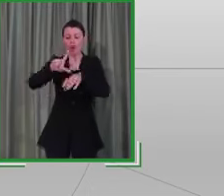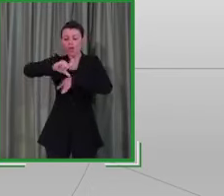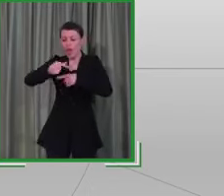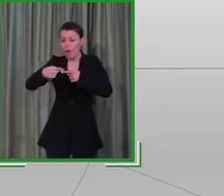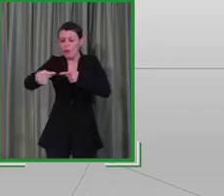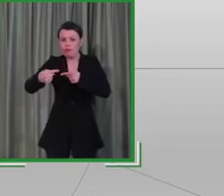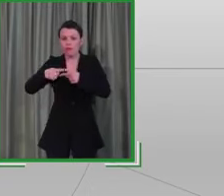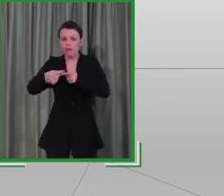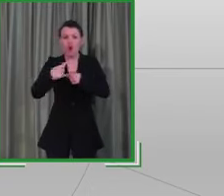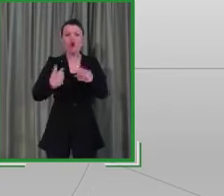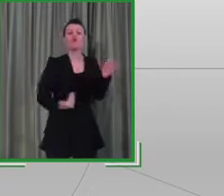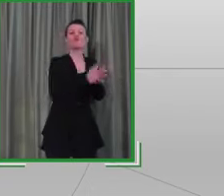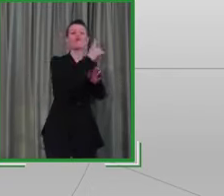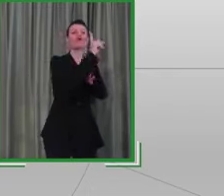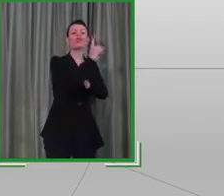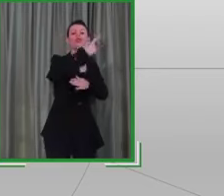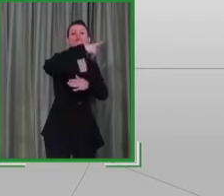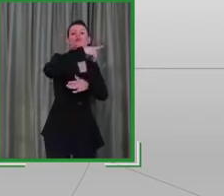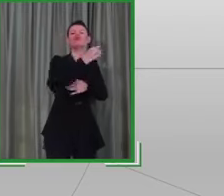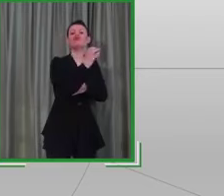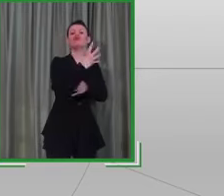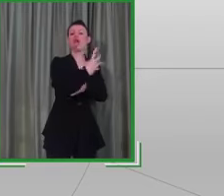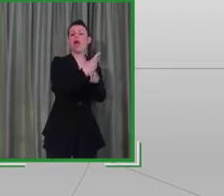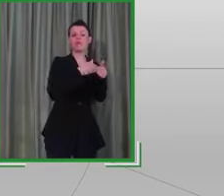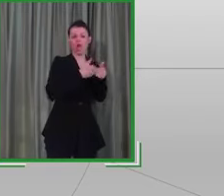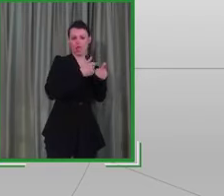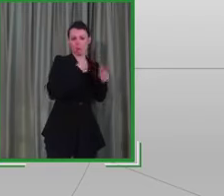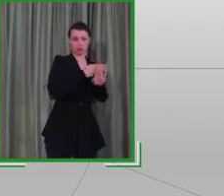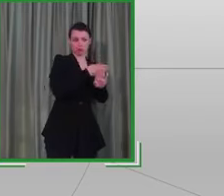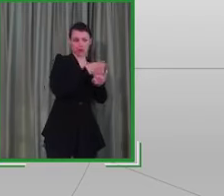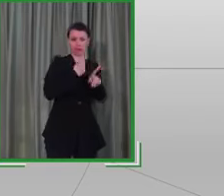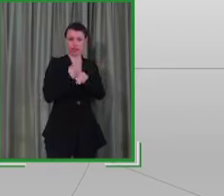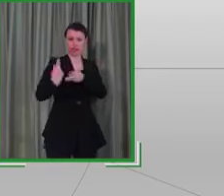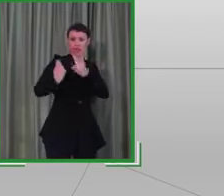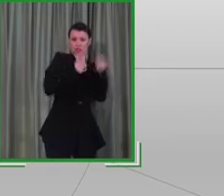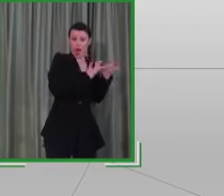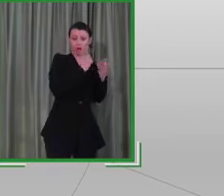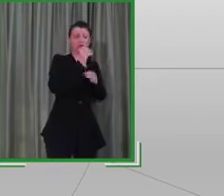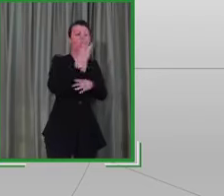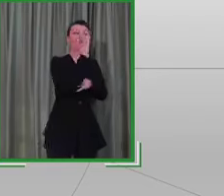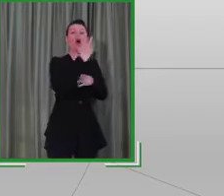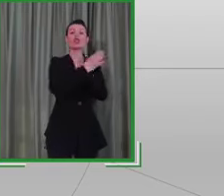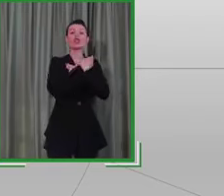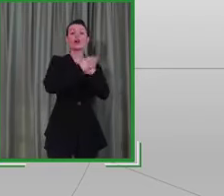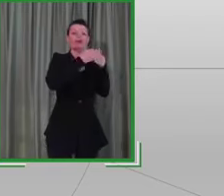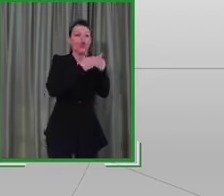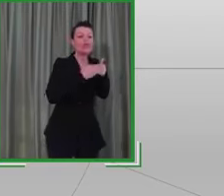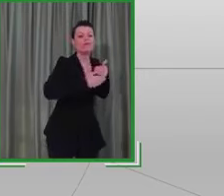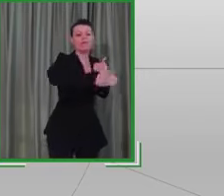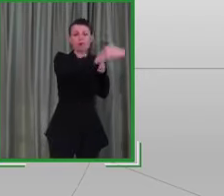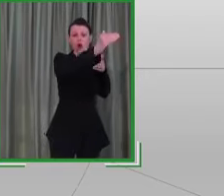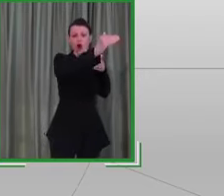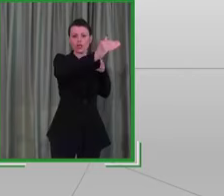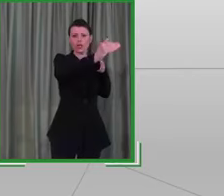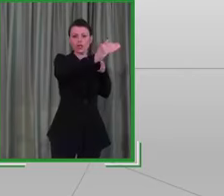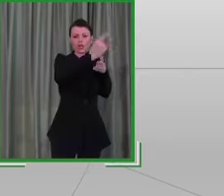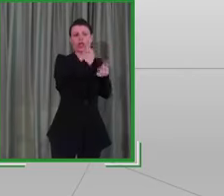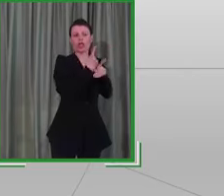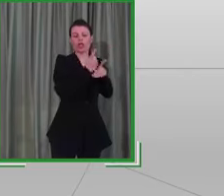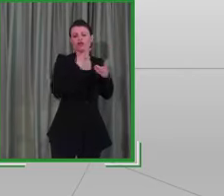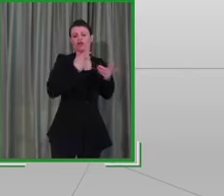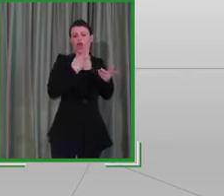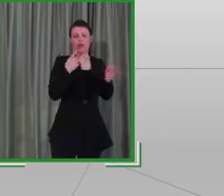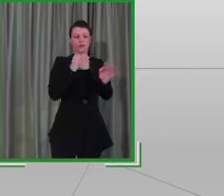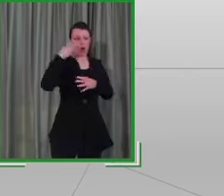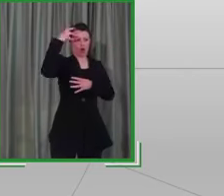che dal 4 maggio aprirà questa annunciata dal governo fase